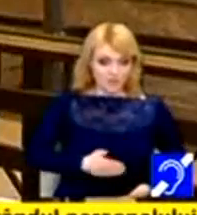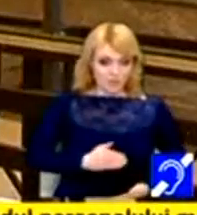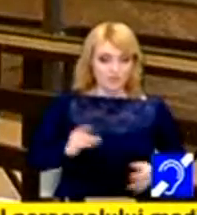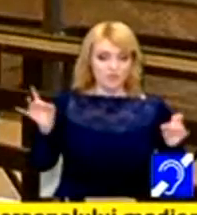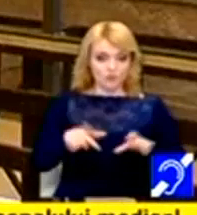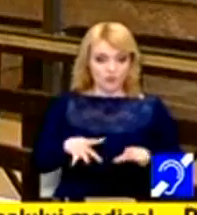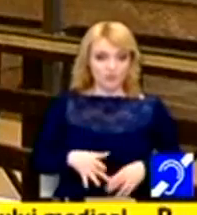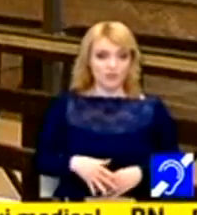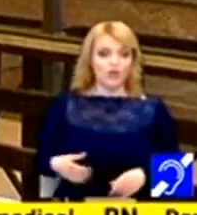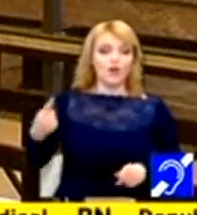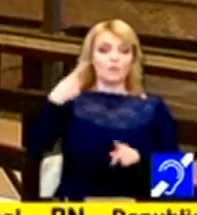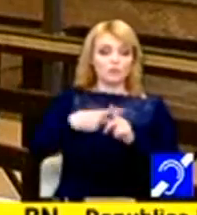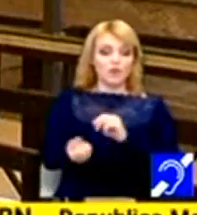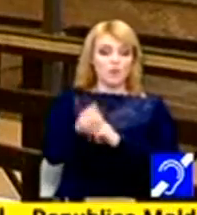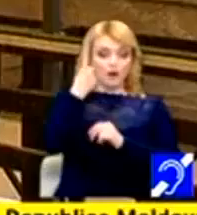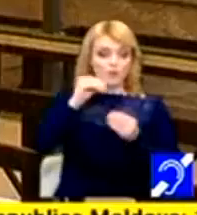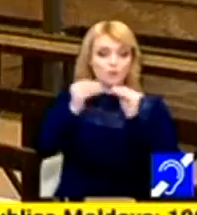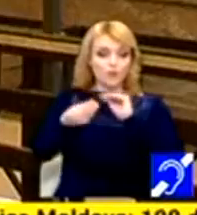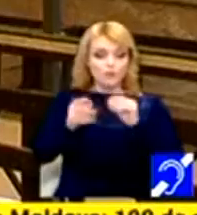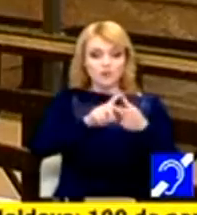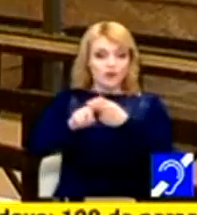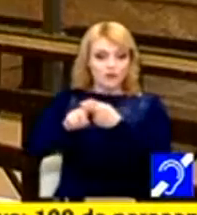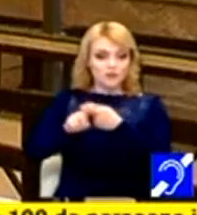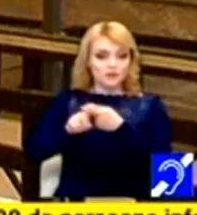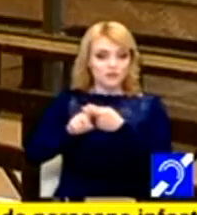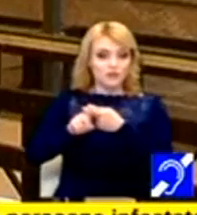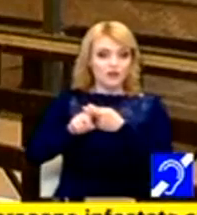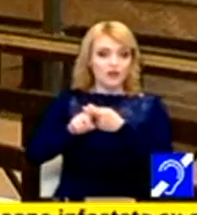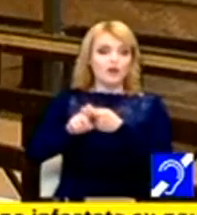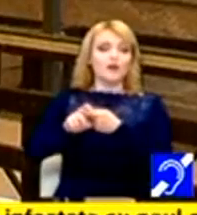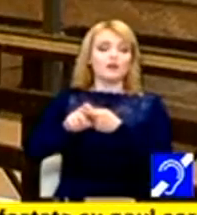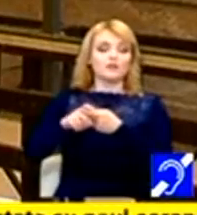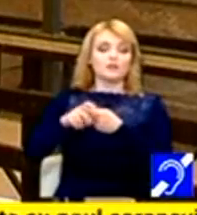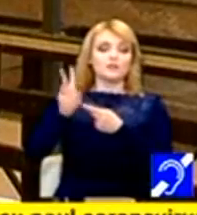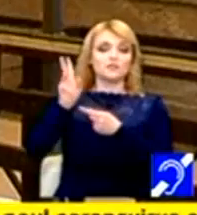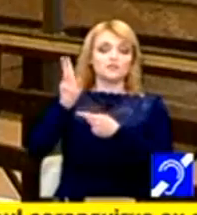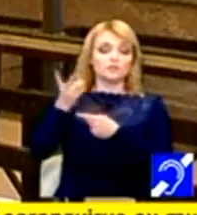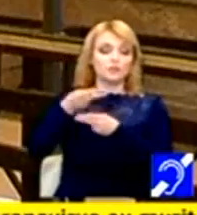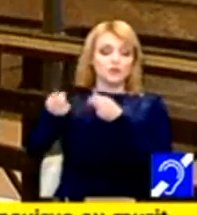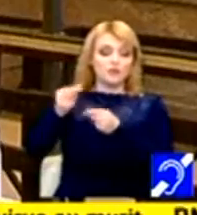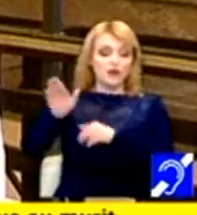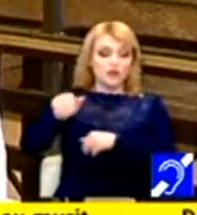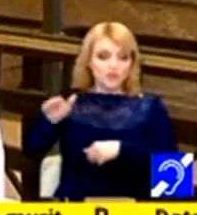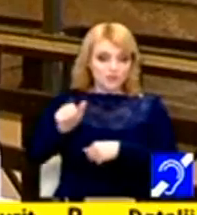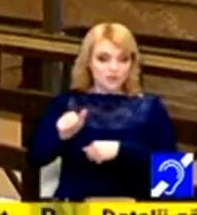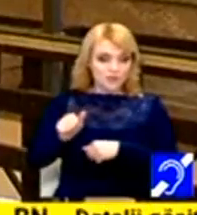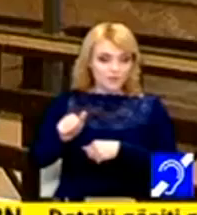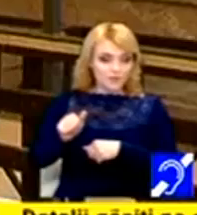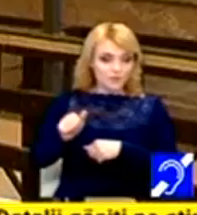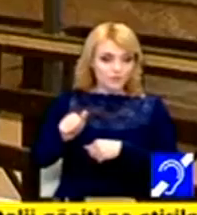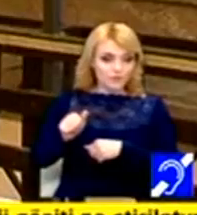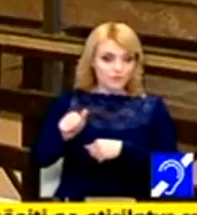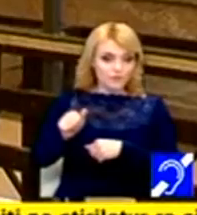restaurantele, apare și problema cu proprietarii la încăperi care sunt, deoarece vrem, nu vrem, ei tot